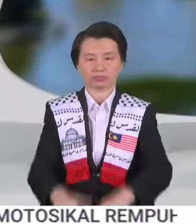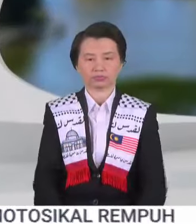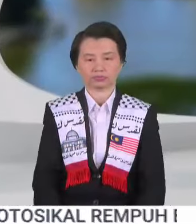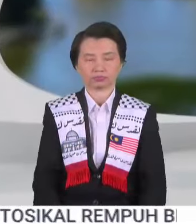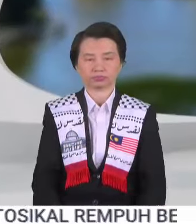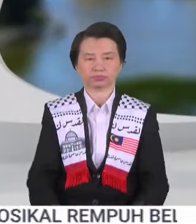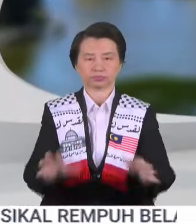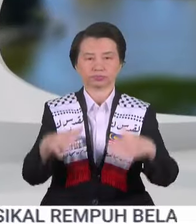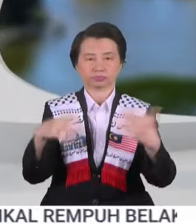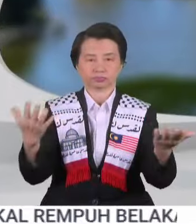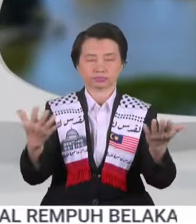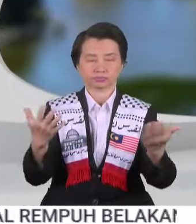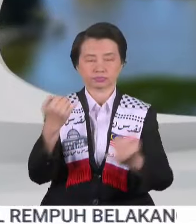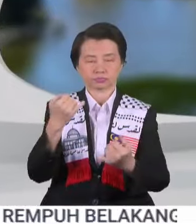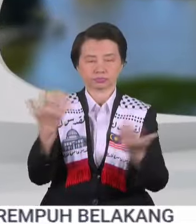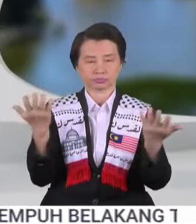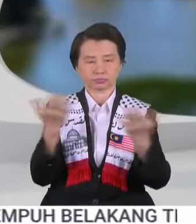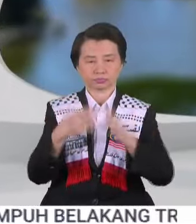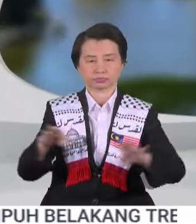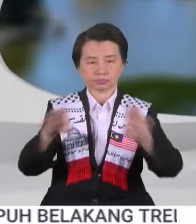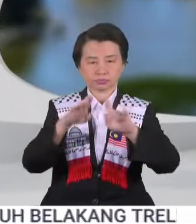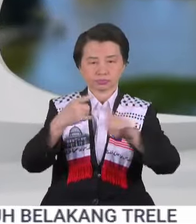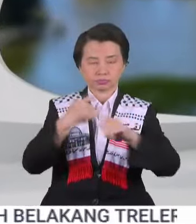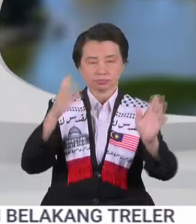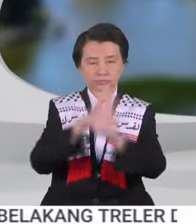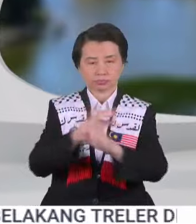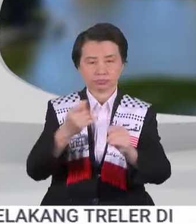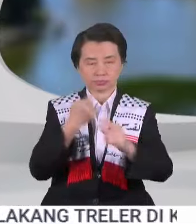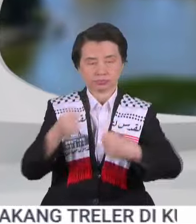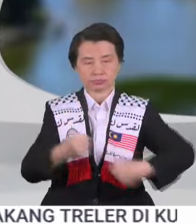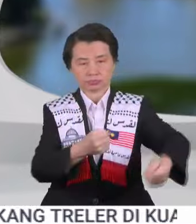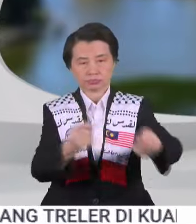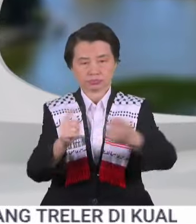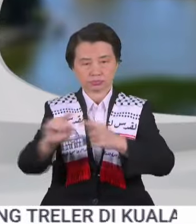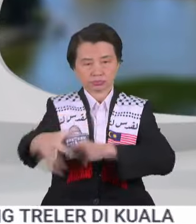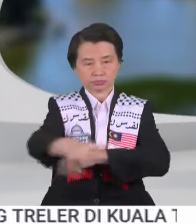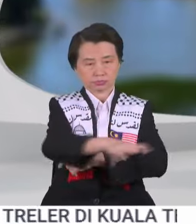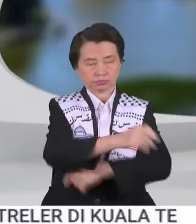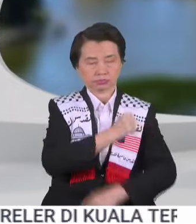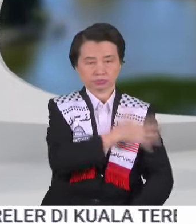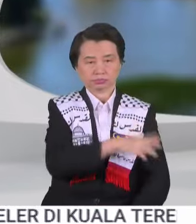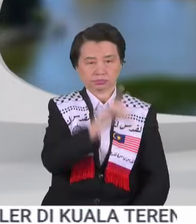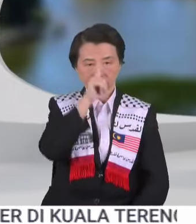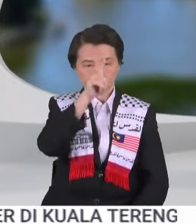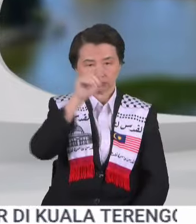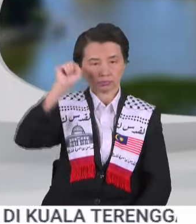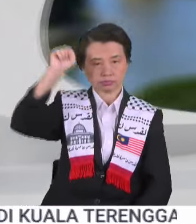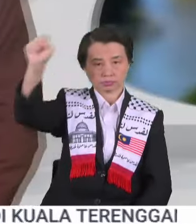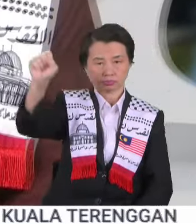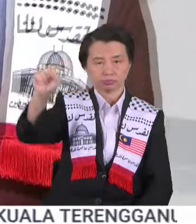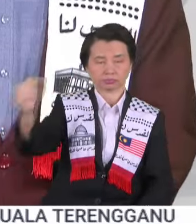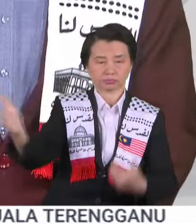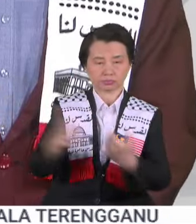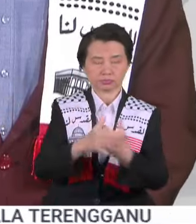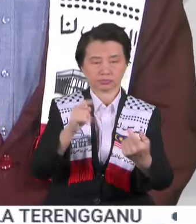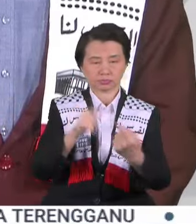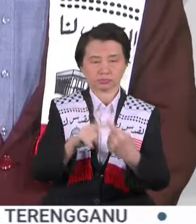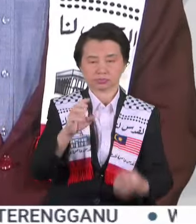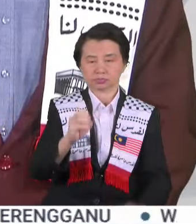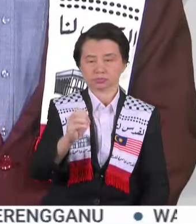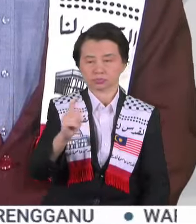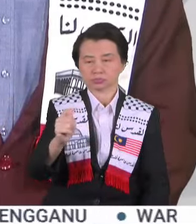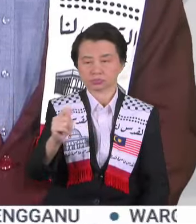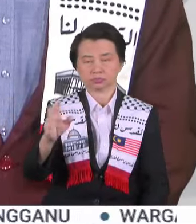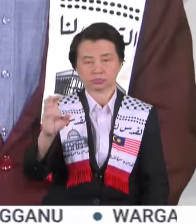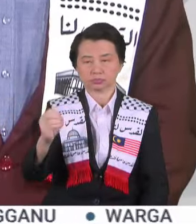Baik, saudara, perkongsian itu tadi mengakhiri berita dari Sarawak. Dari sungai hingga segara, Palestin pasti merdeka. Kita kembali bersama Otto